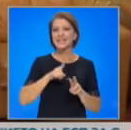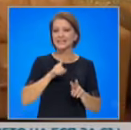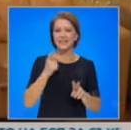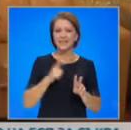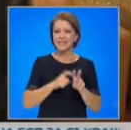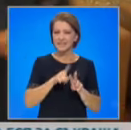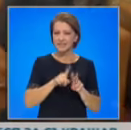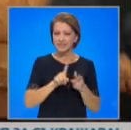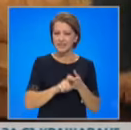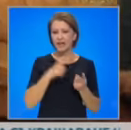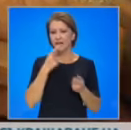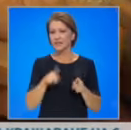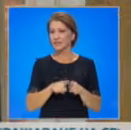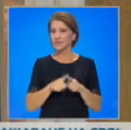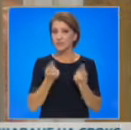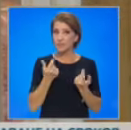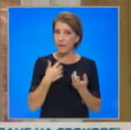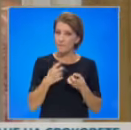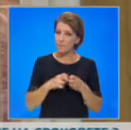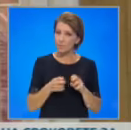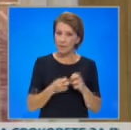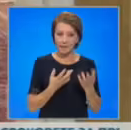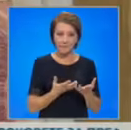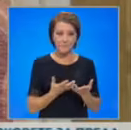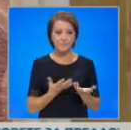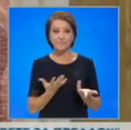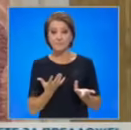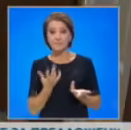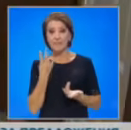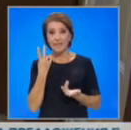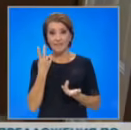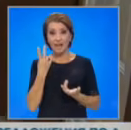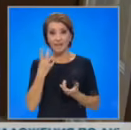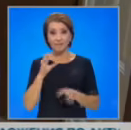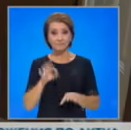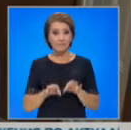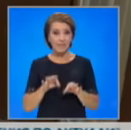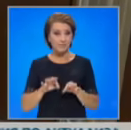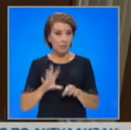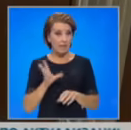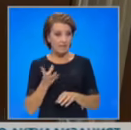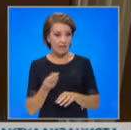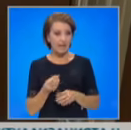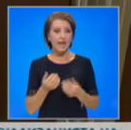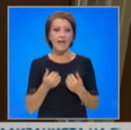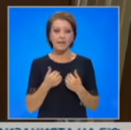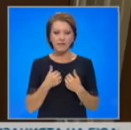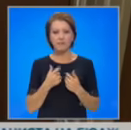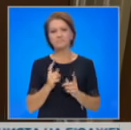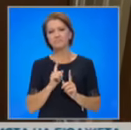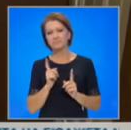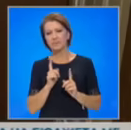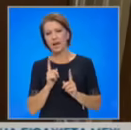От ДПС също нямат предпочитания, заедно ли да са двата вида избори. Ние от ДПС нямаме предпочитания за